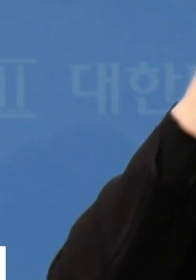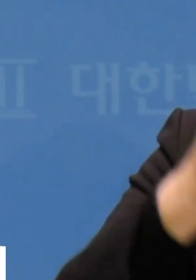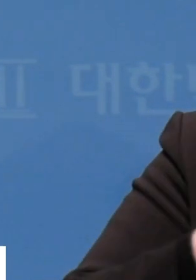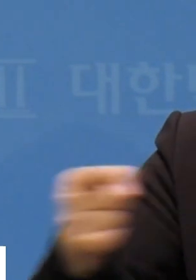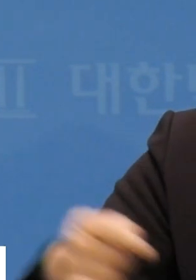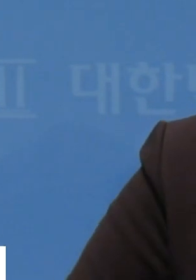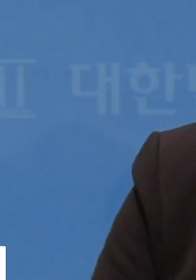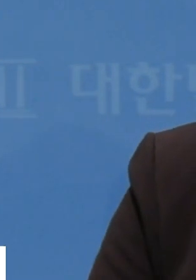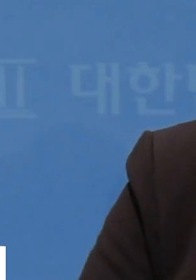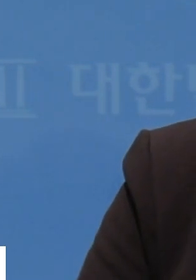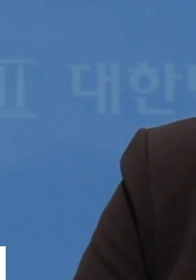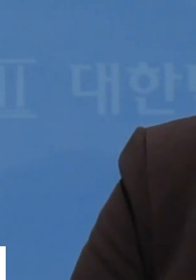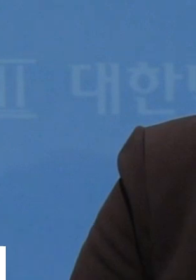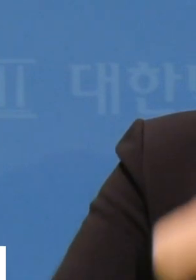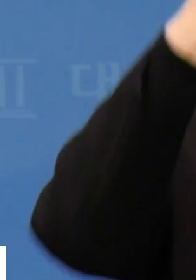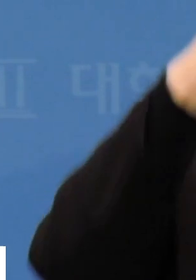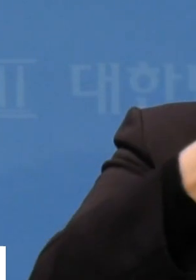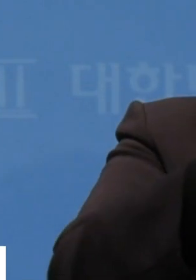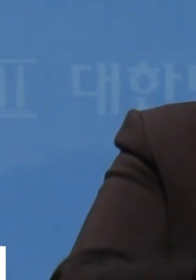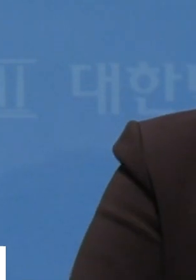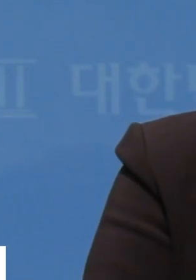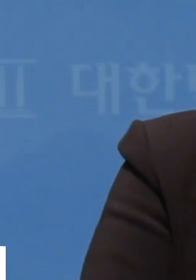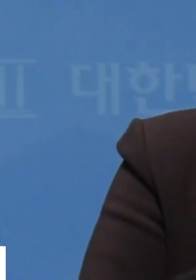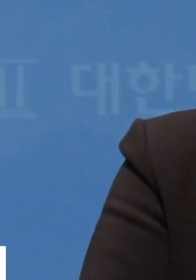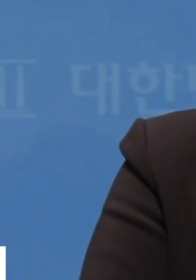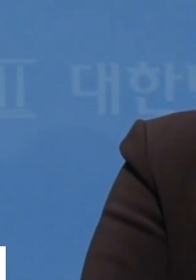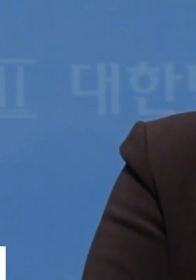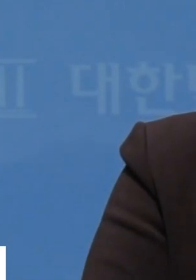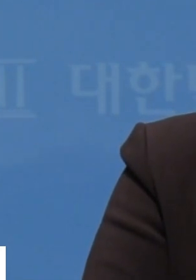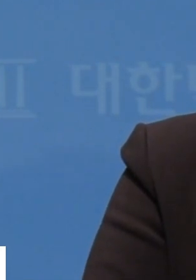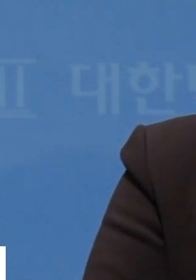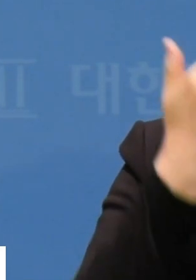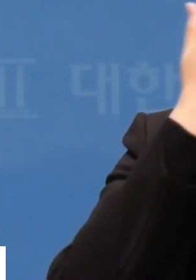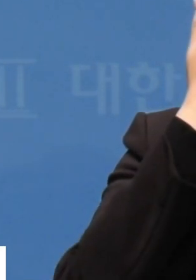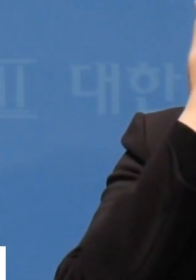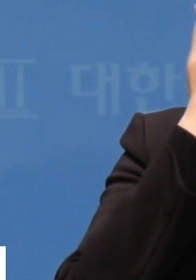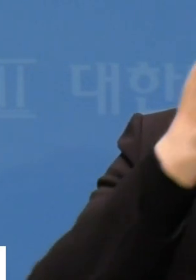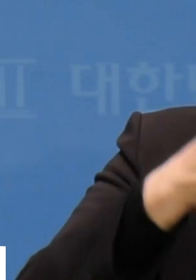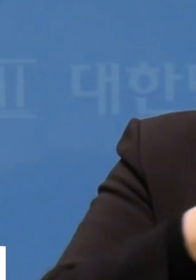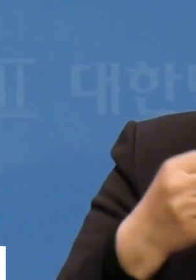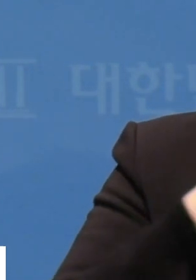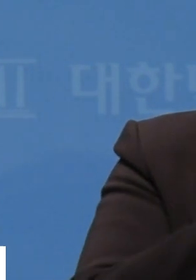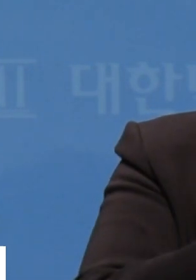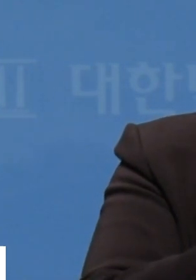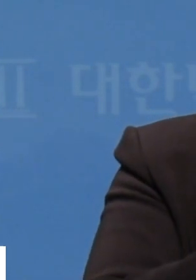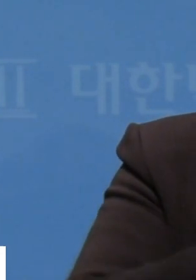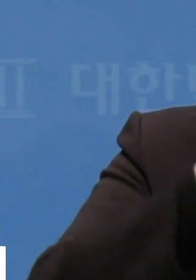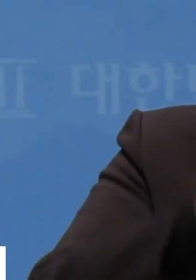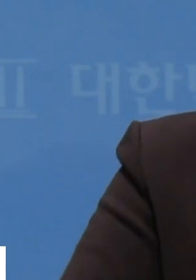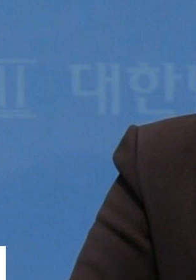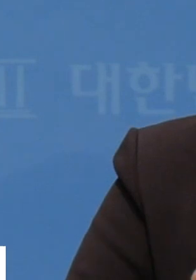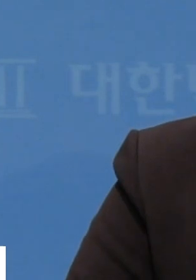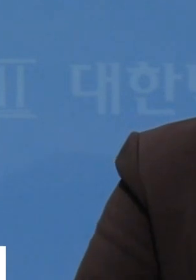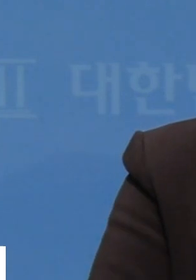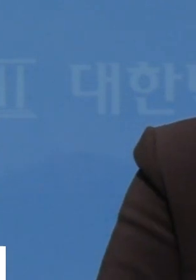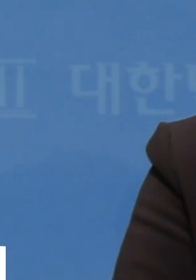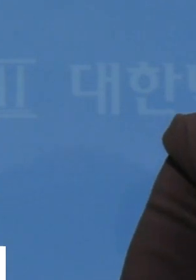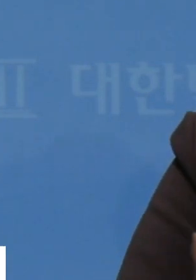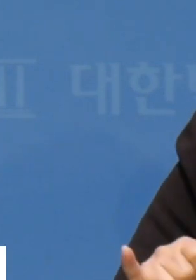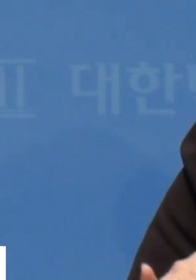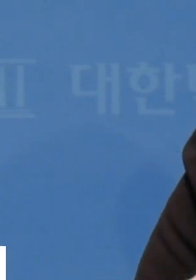참배를 요청한 사람은 국민의힘 당원이었지만 수행원들은 이재명이 보내서